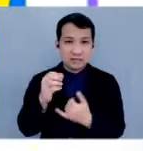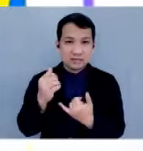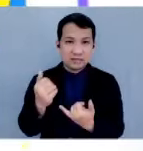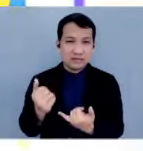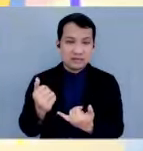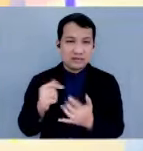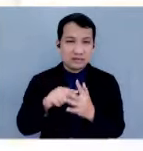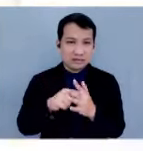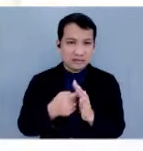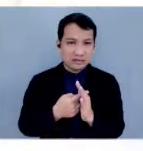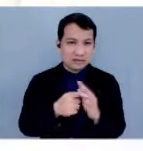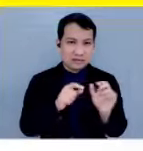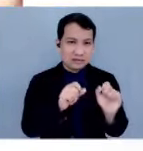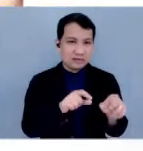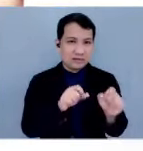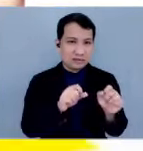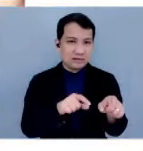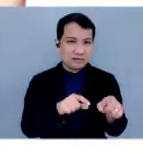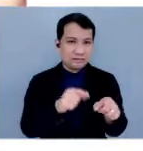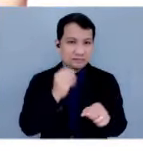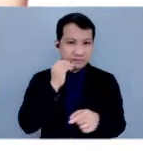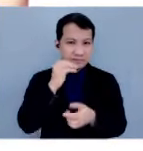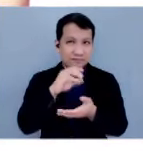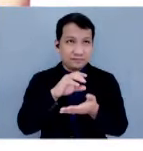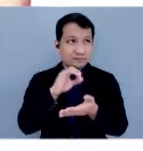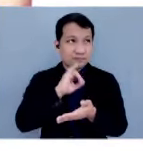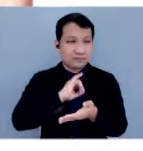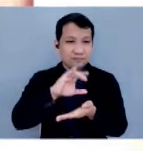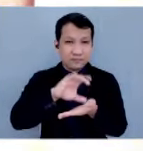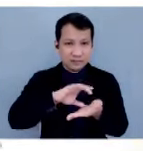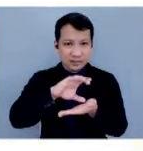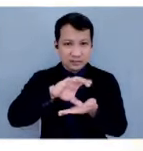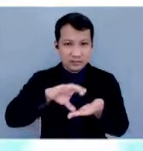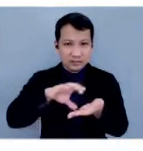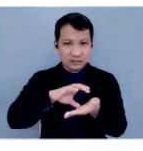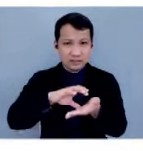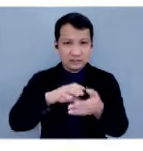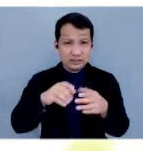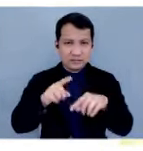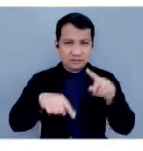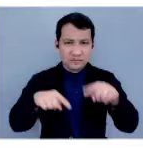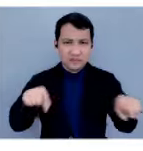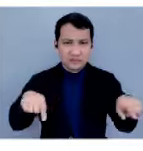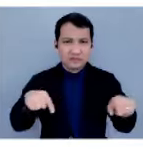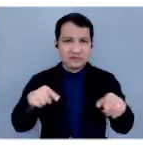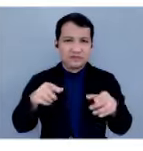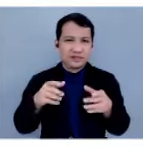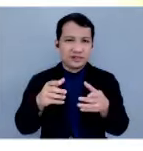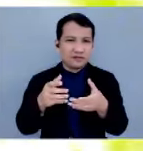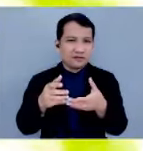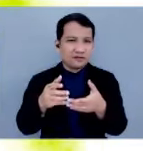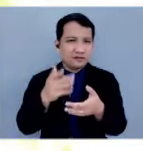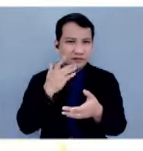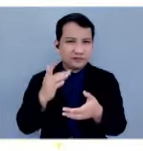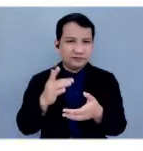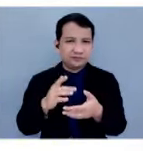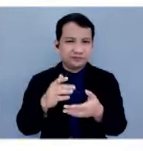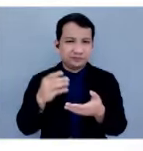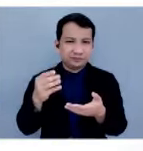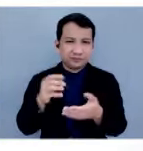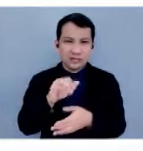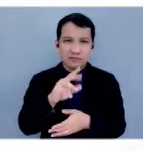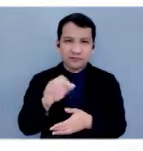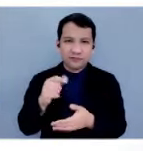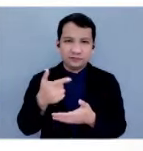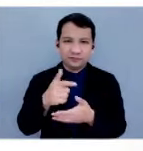niyang ibenta ang kanyang homemade ice cream cake in a can. Iba't ibang flavors ang kanyang ino-offer, gaya ng avocado graham,